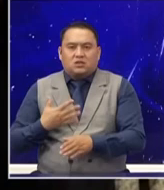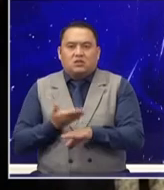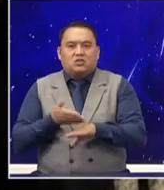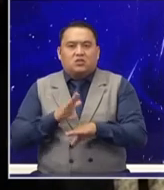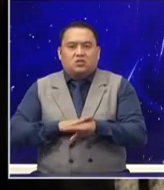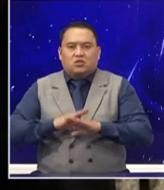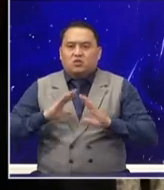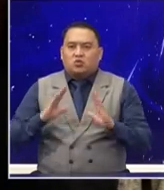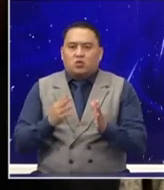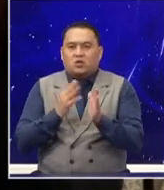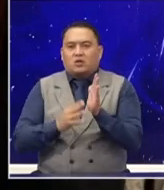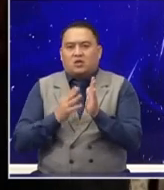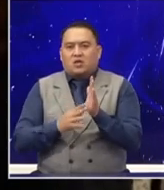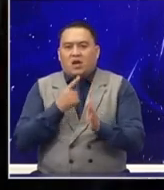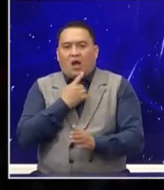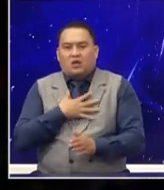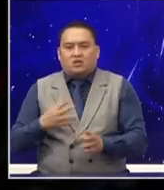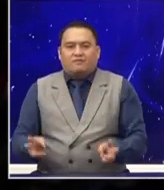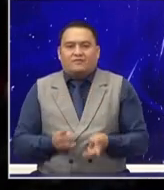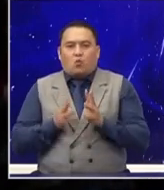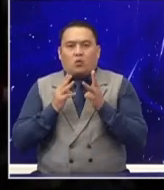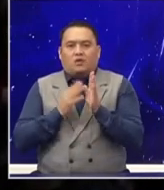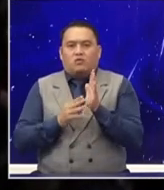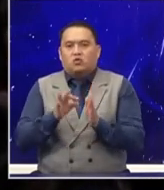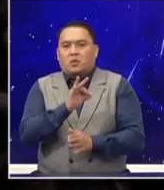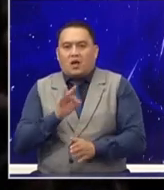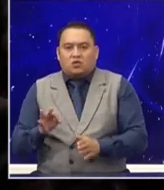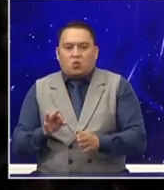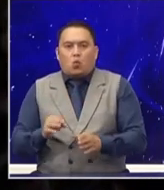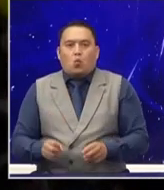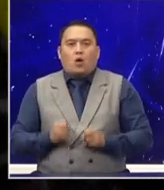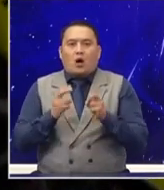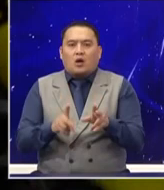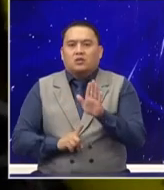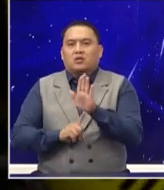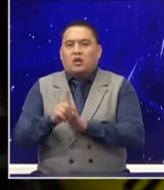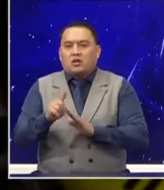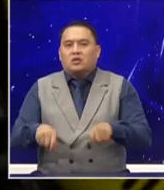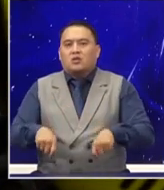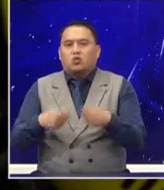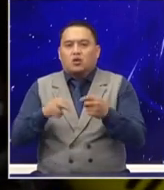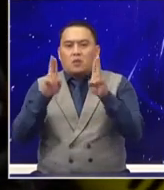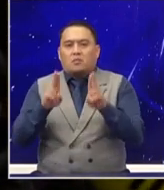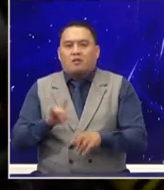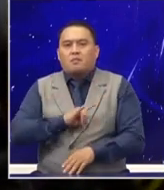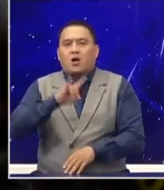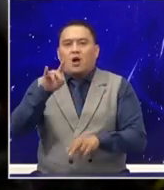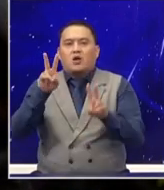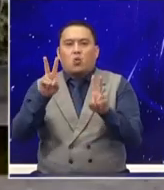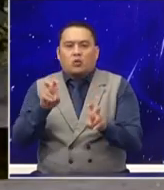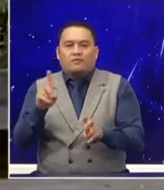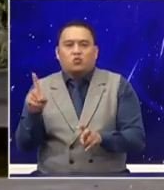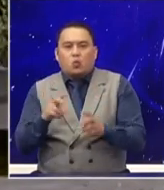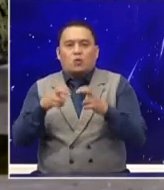1 в критическом состоянии с ожогами 90% тела. Уголовное дело возбуждено по статье «Нарушение правил полетов»,